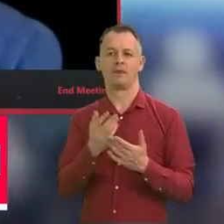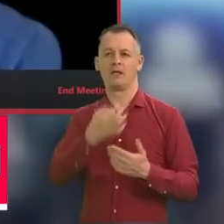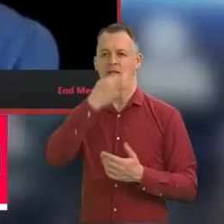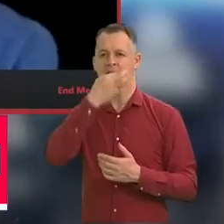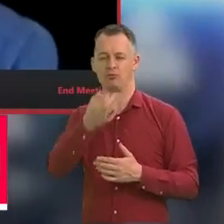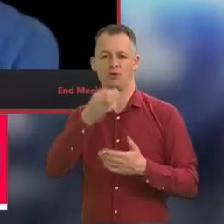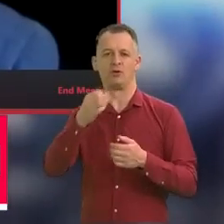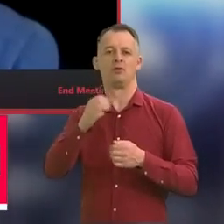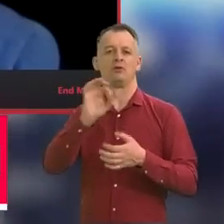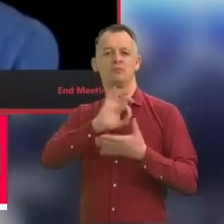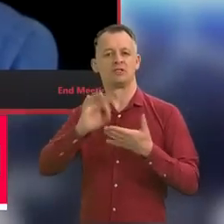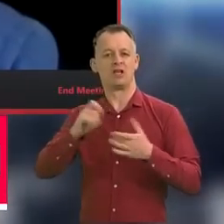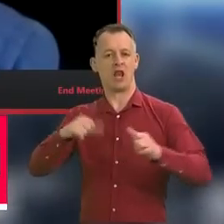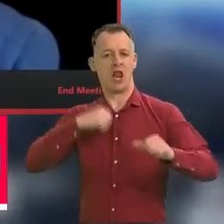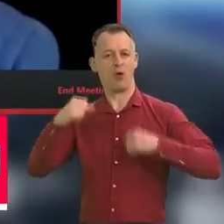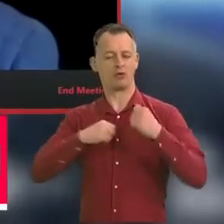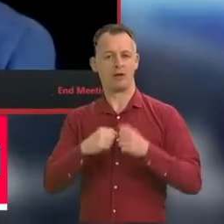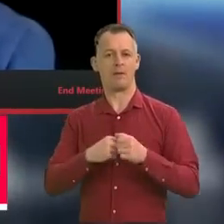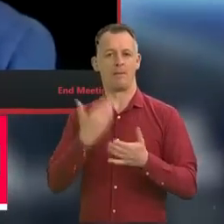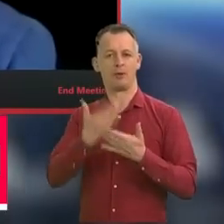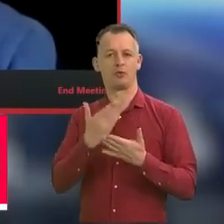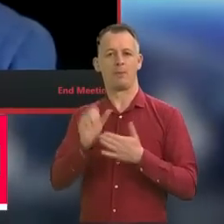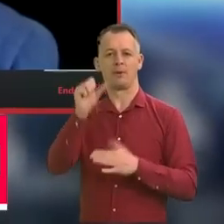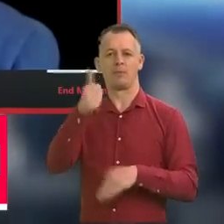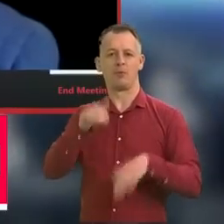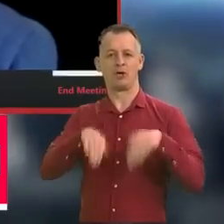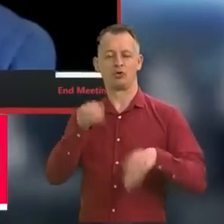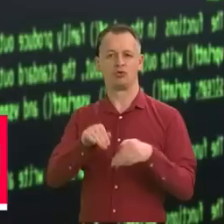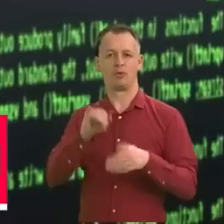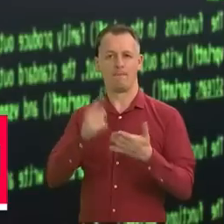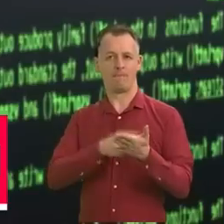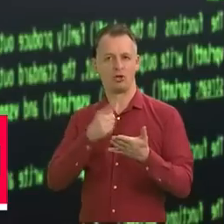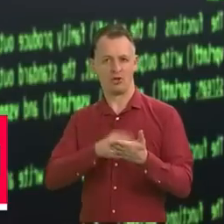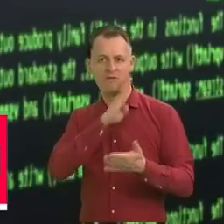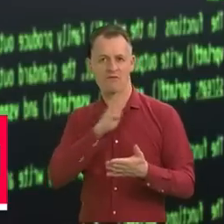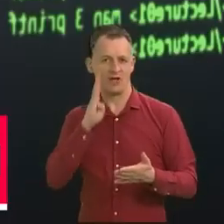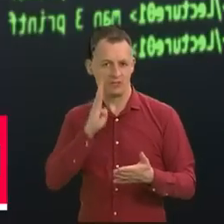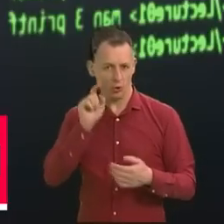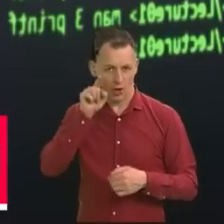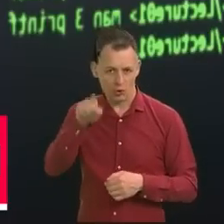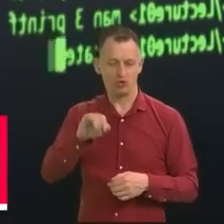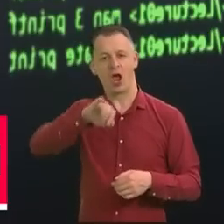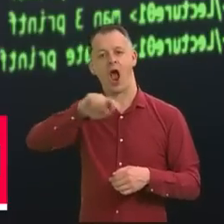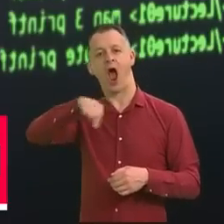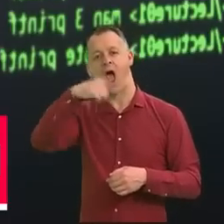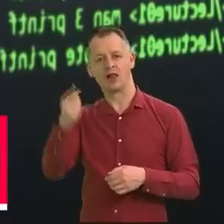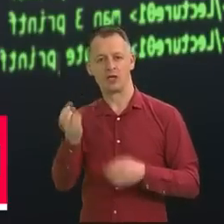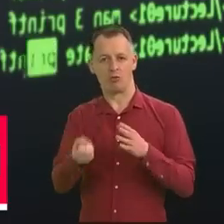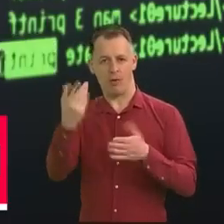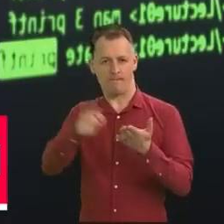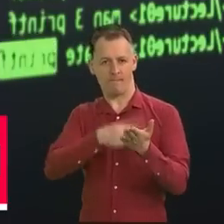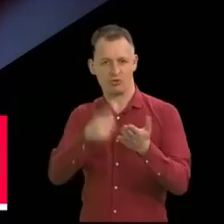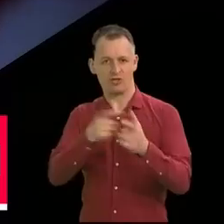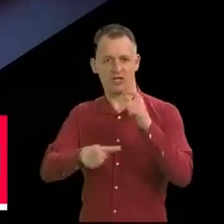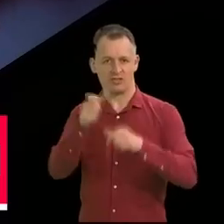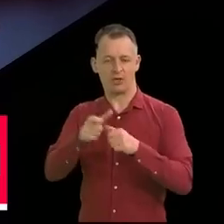comentarii laudative la adresa premierului, nu doar pe pagina acestuia, ci și pe alte pagini unde apar știri despre